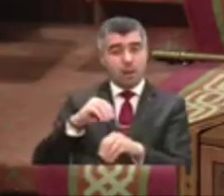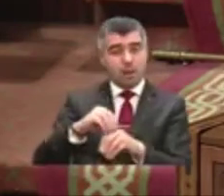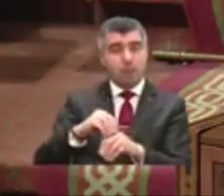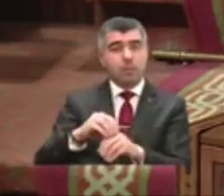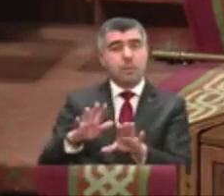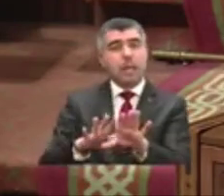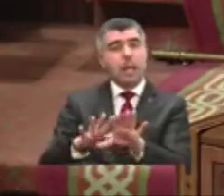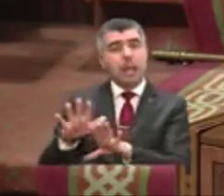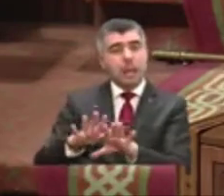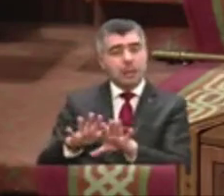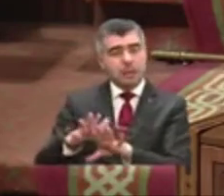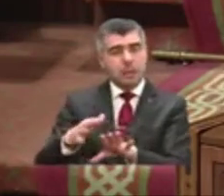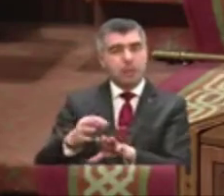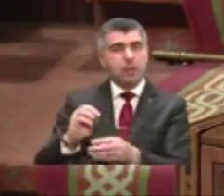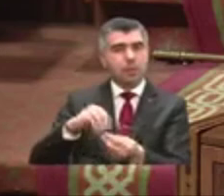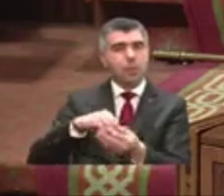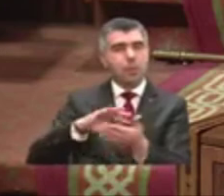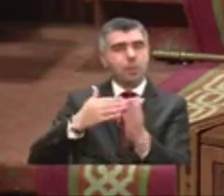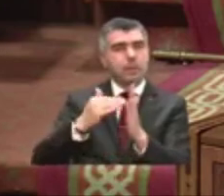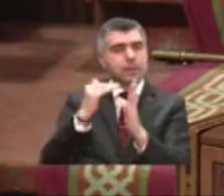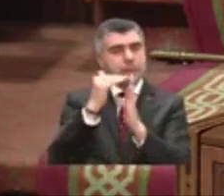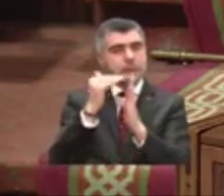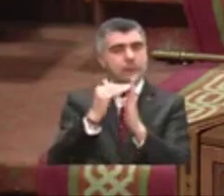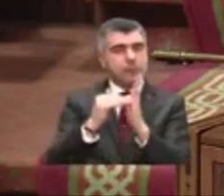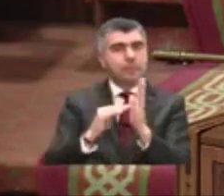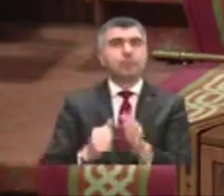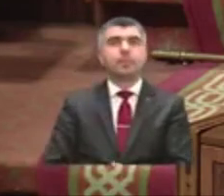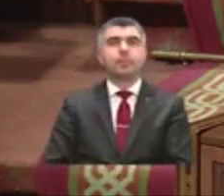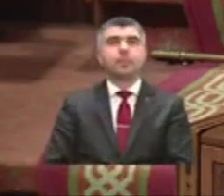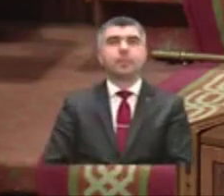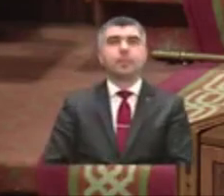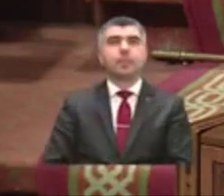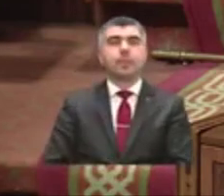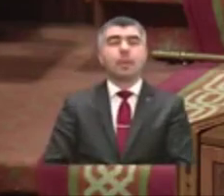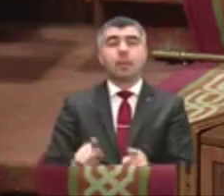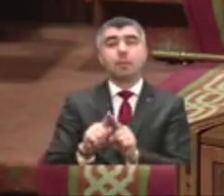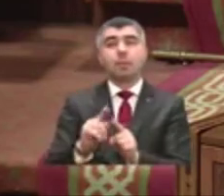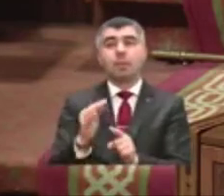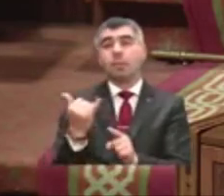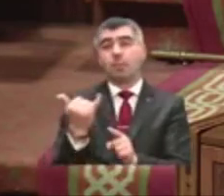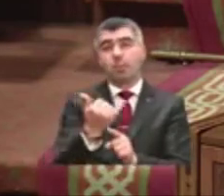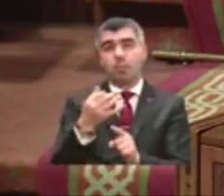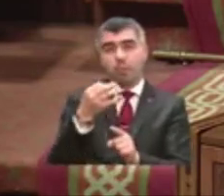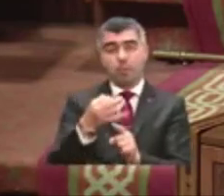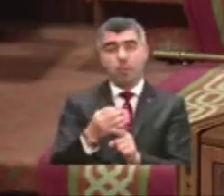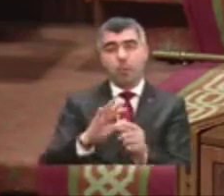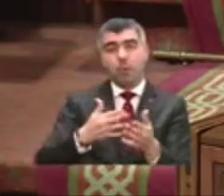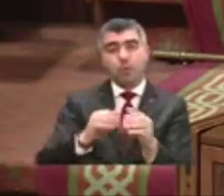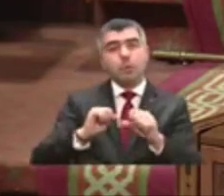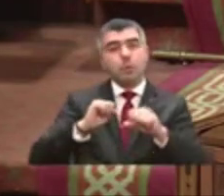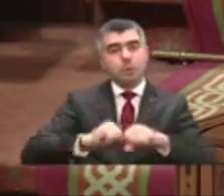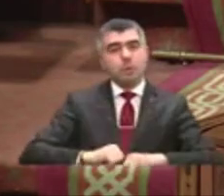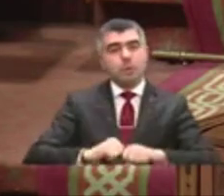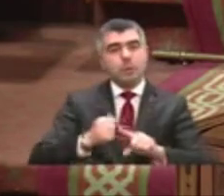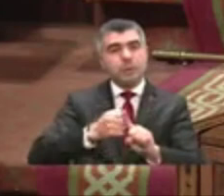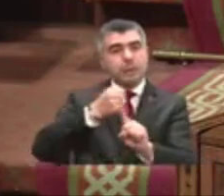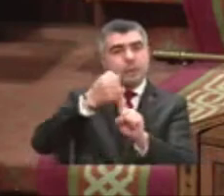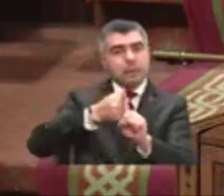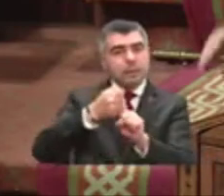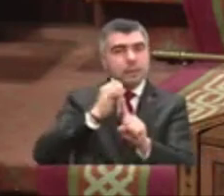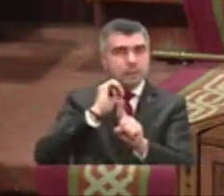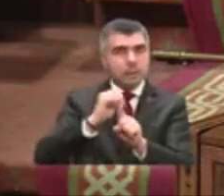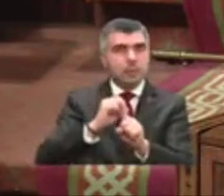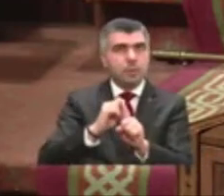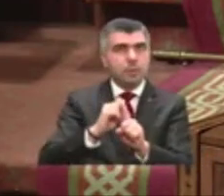وعندنا إشكالية أخرى وهو أننا بغينا نحسنوا من الفعالية ديال المجهودات البدولة. وهنا